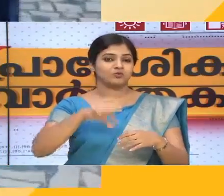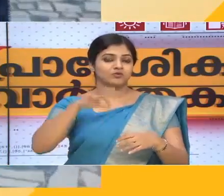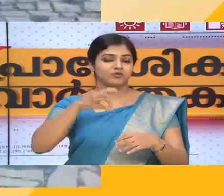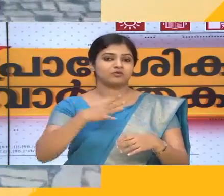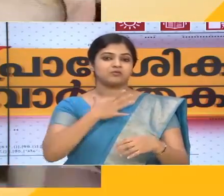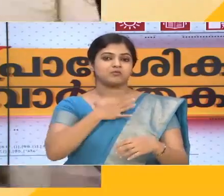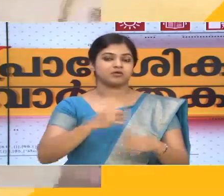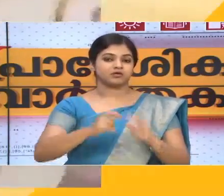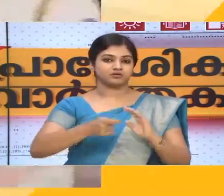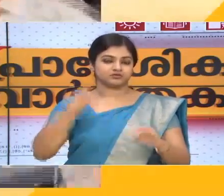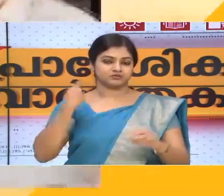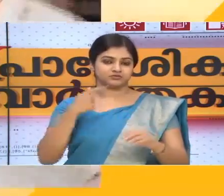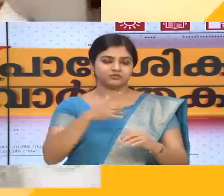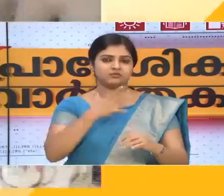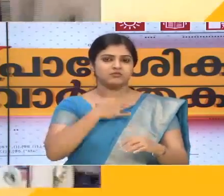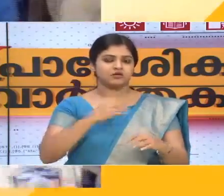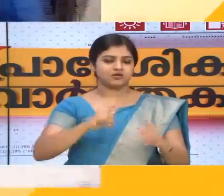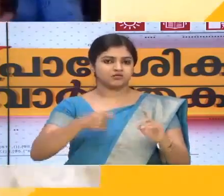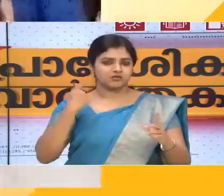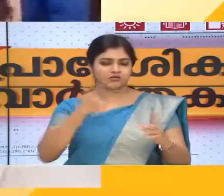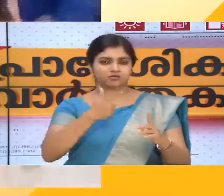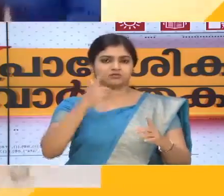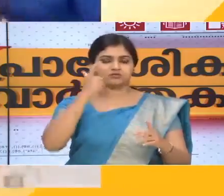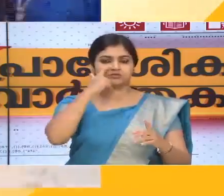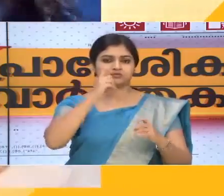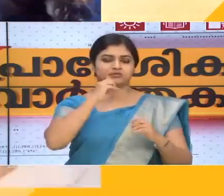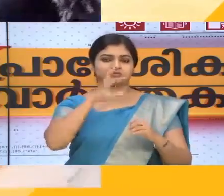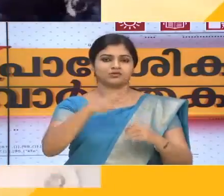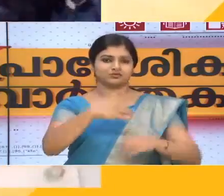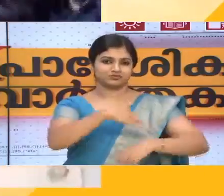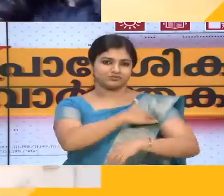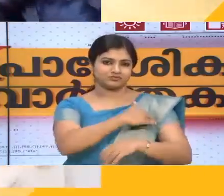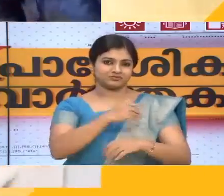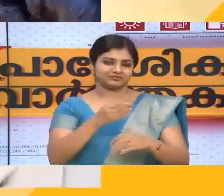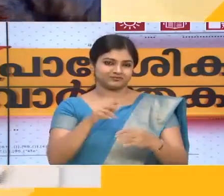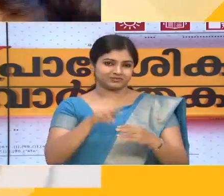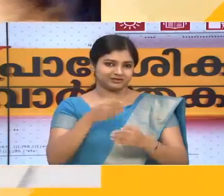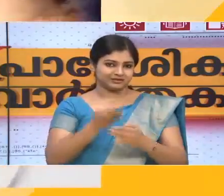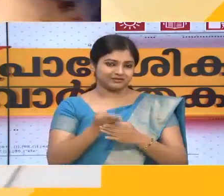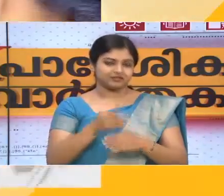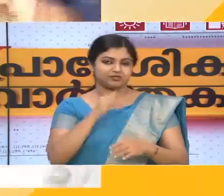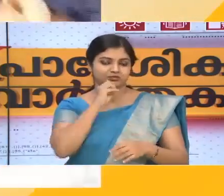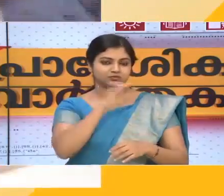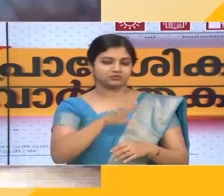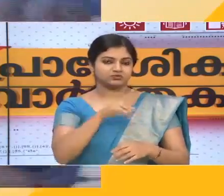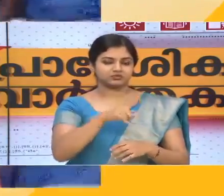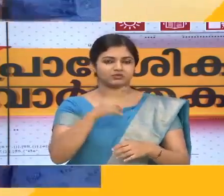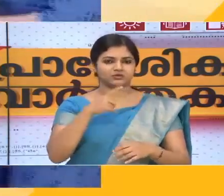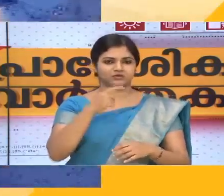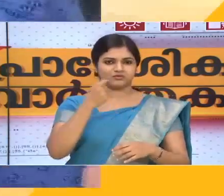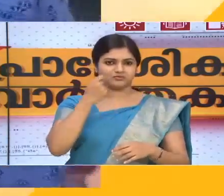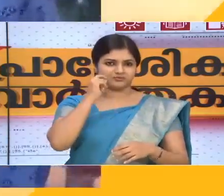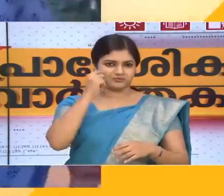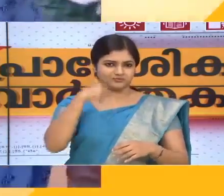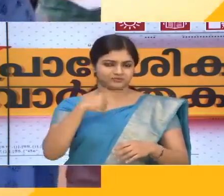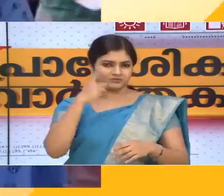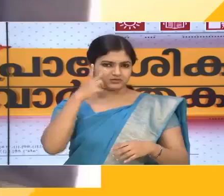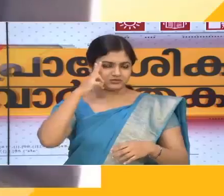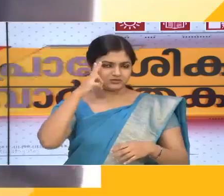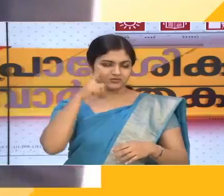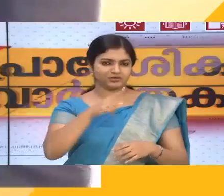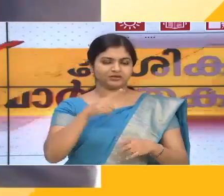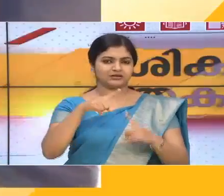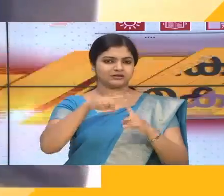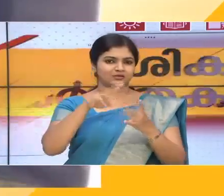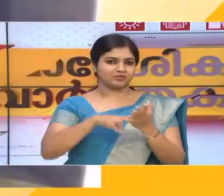മാല നഷ്ടപ്പെട്ട കാര്യം കണ്ടക്ടറോട് പറഞ്ഞ ശേഷം യാത്രക്കാരി വഴിയിലിറങ്ങി. തുടർന്നുള്ള യാത്രക്കിടെ കണ്ടക്ടർക്ക് സംശയം തോന്നിയതിനാൽ നാട്ടുകാരുടെ സഹായത്തോടെ